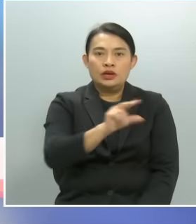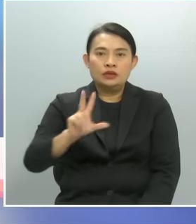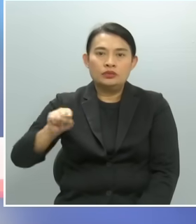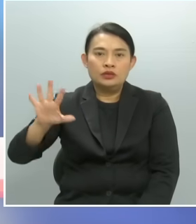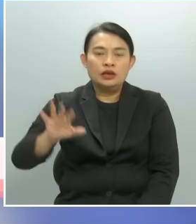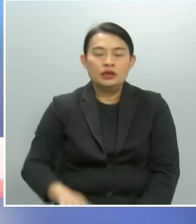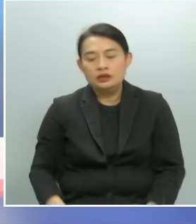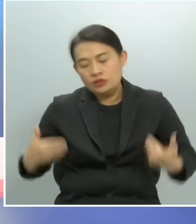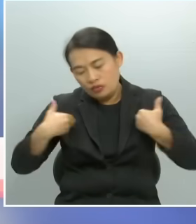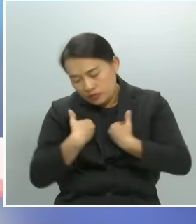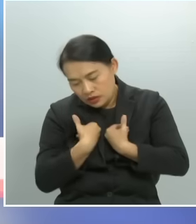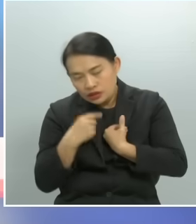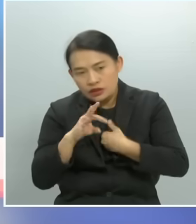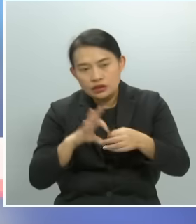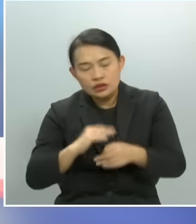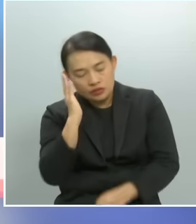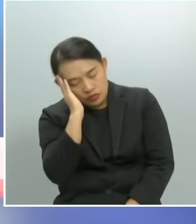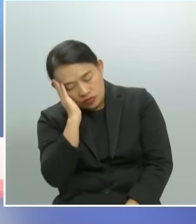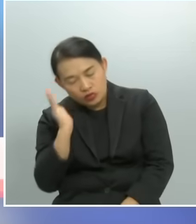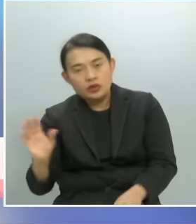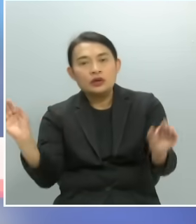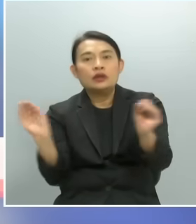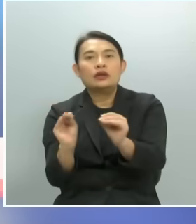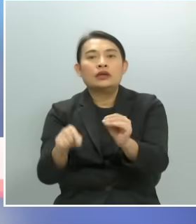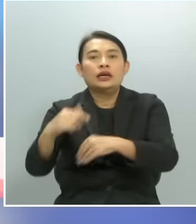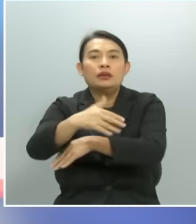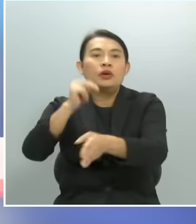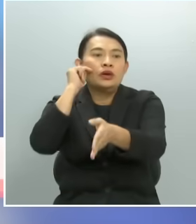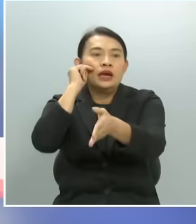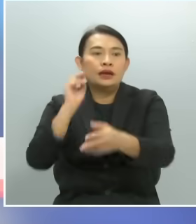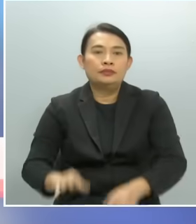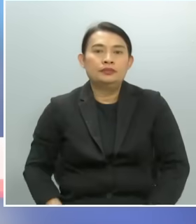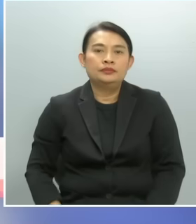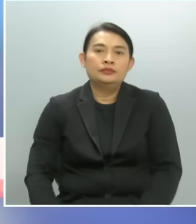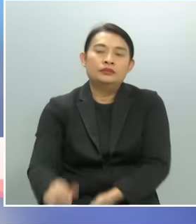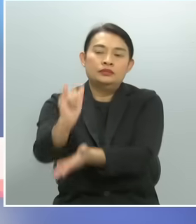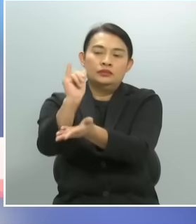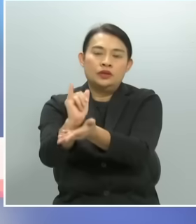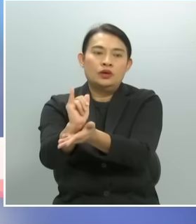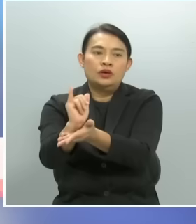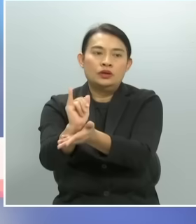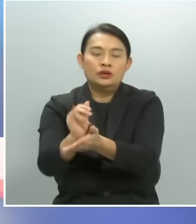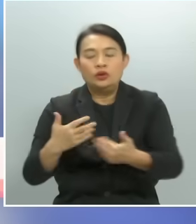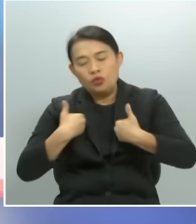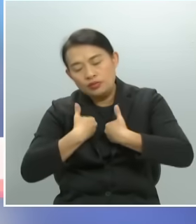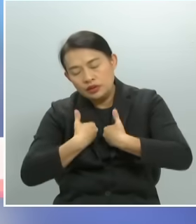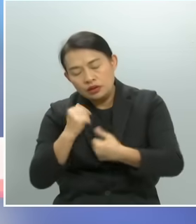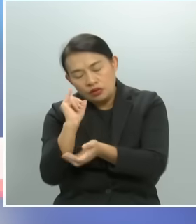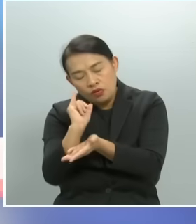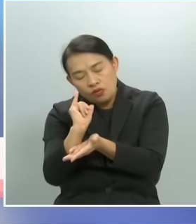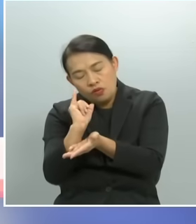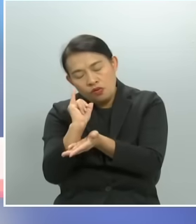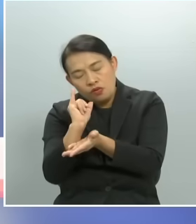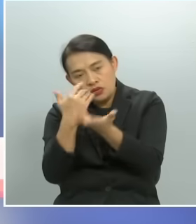ชมครับไม่ได้คิดอะไรมากนะฮะก็เลือกนอนเตียงฝั่งที่ติดกับกำแพงห้องน้ำหลังจากนั้นแล้วครับล้มตัวลงนอนตนเองก็รับ